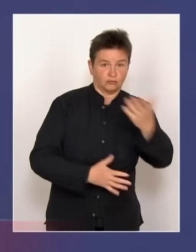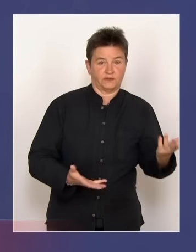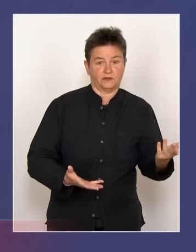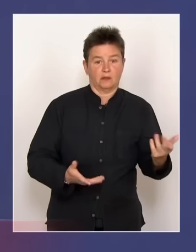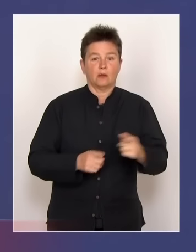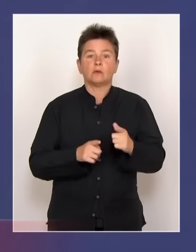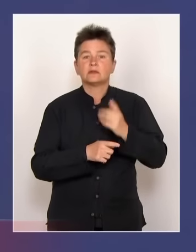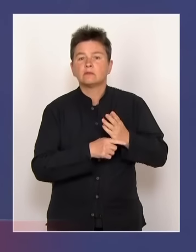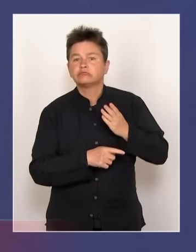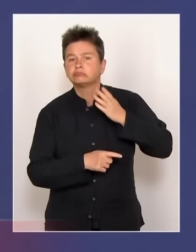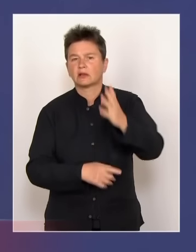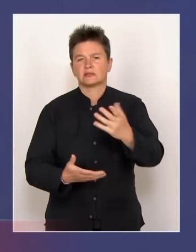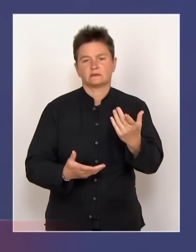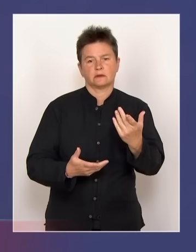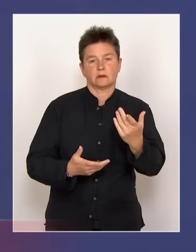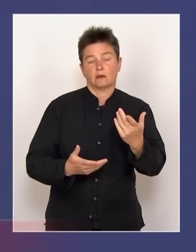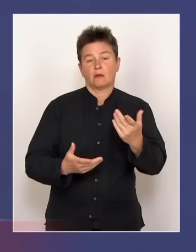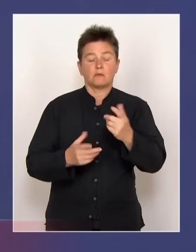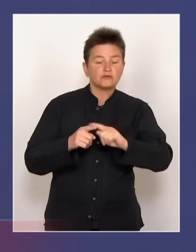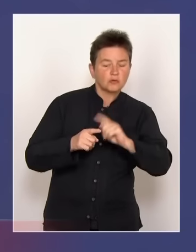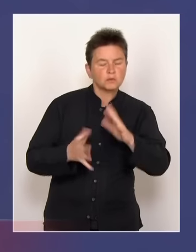et des perspectives aussi critiques à la Chine.